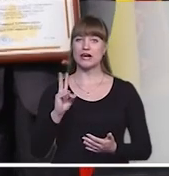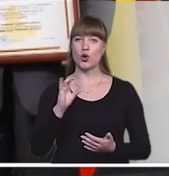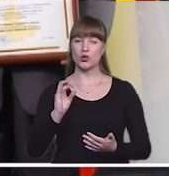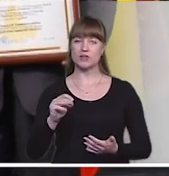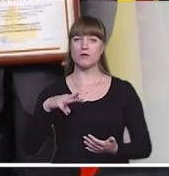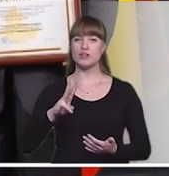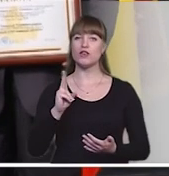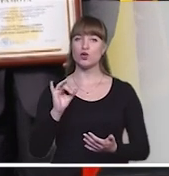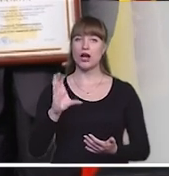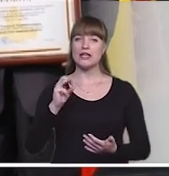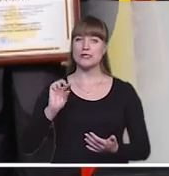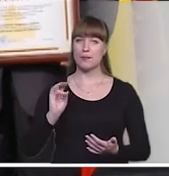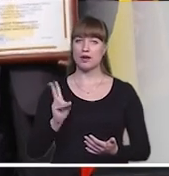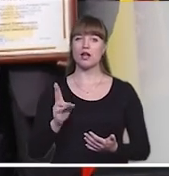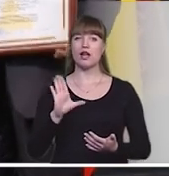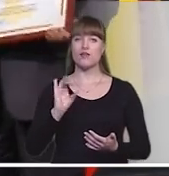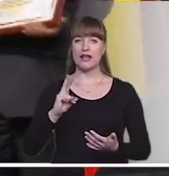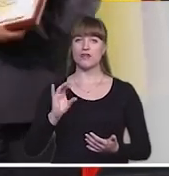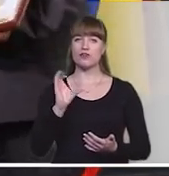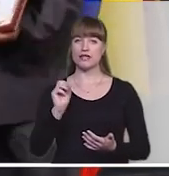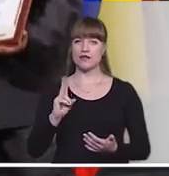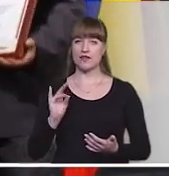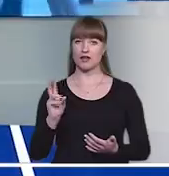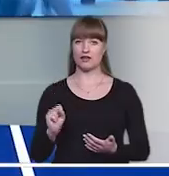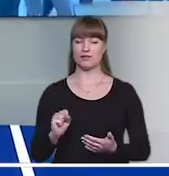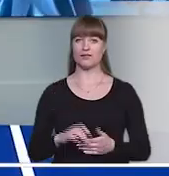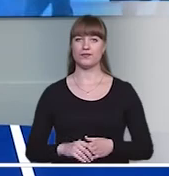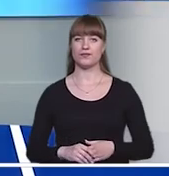Матвеев, Курган, Самбек, Вареновка и Советка.